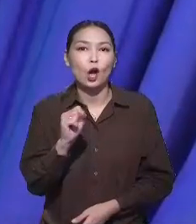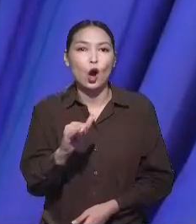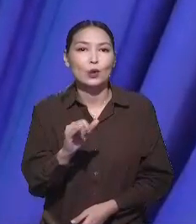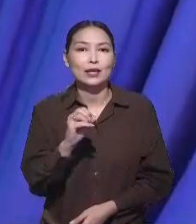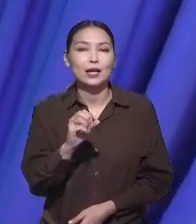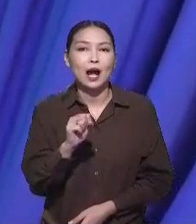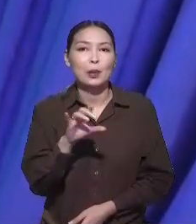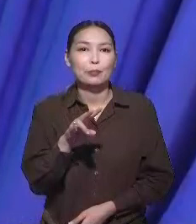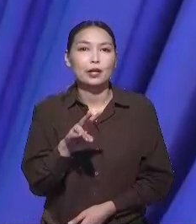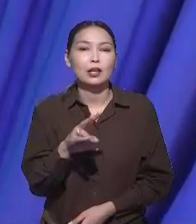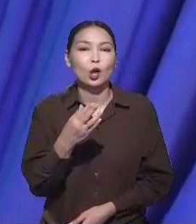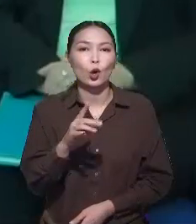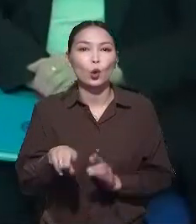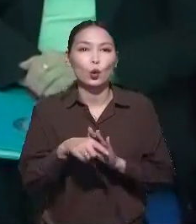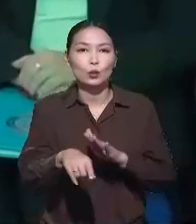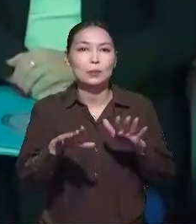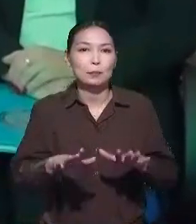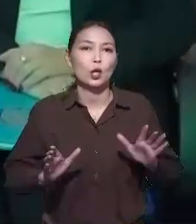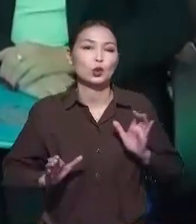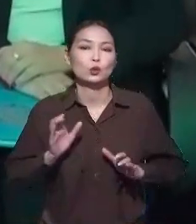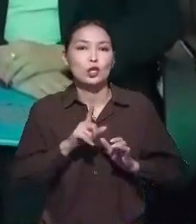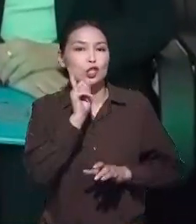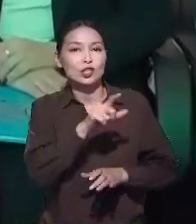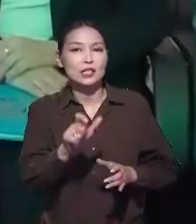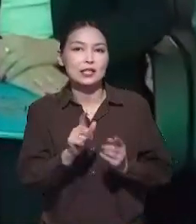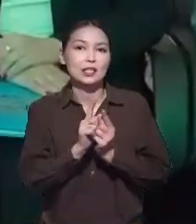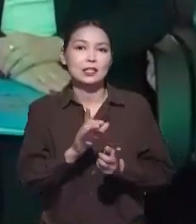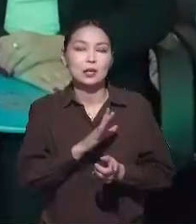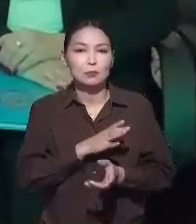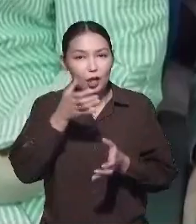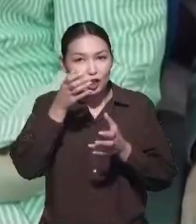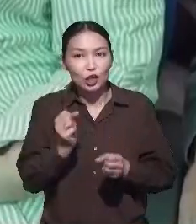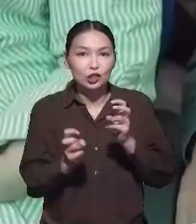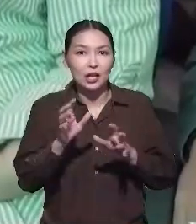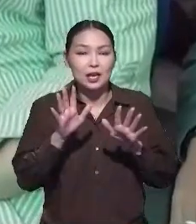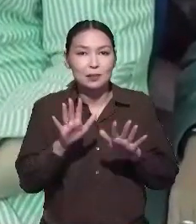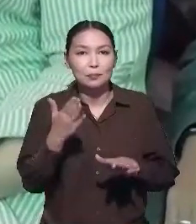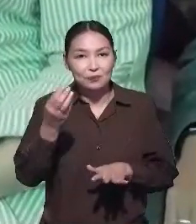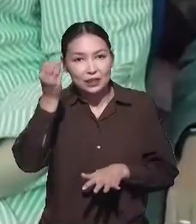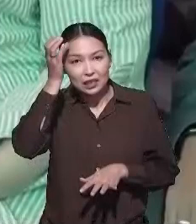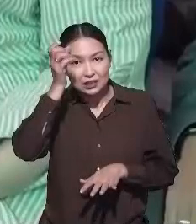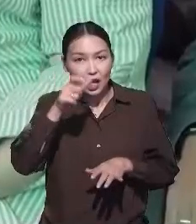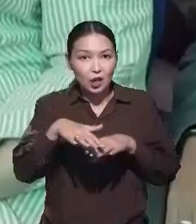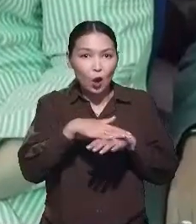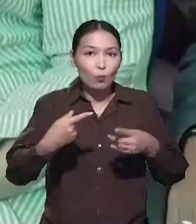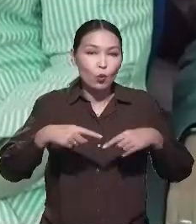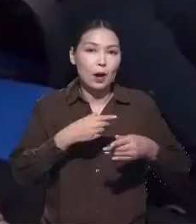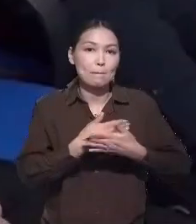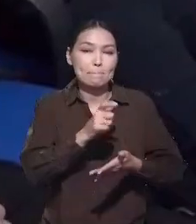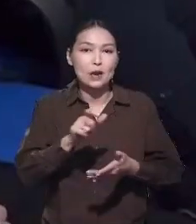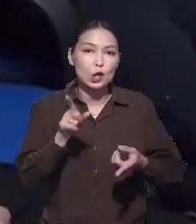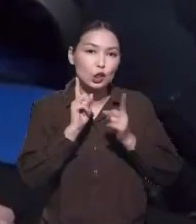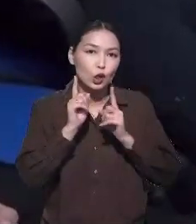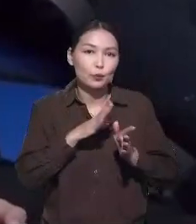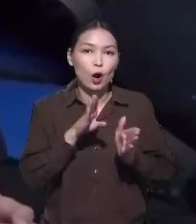Әбіл әуелі Рудныйдағы студент жастармен кездесті. Кеншілер шаһарының зиялы қауымы қоғам белсенділерімен де жиын өтті. Қауіпсіздік,